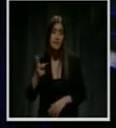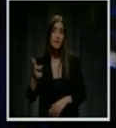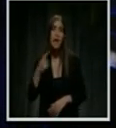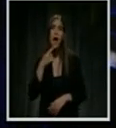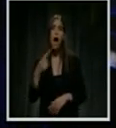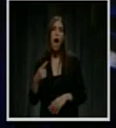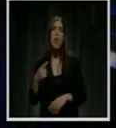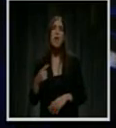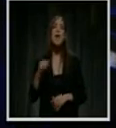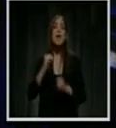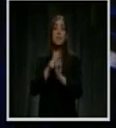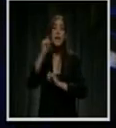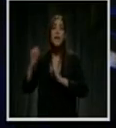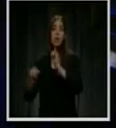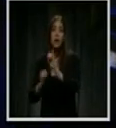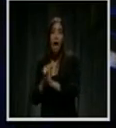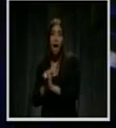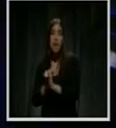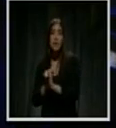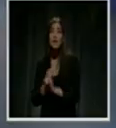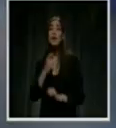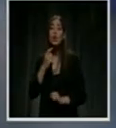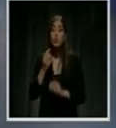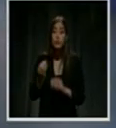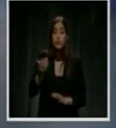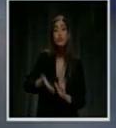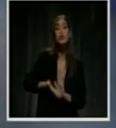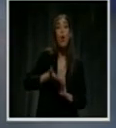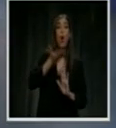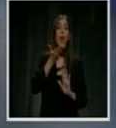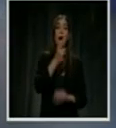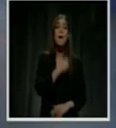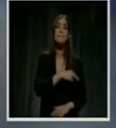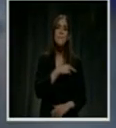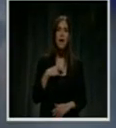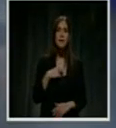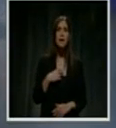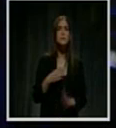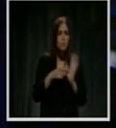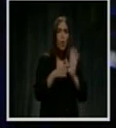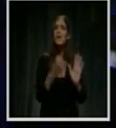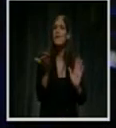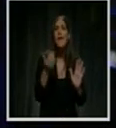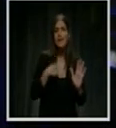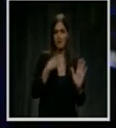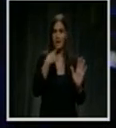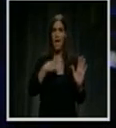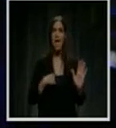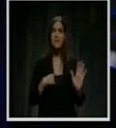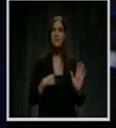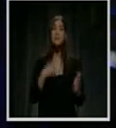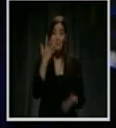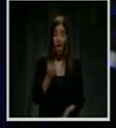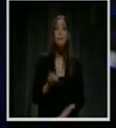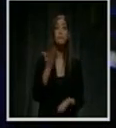internazzjonali taż-żejt jola f'Malta. Qiegħed on record. Qiegħed on record hemm konferenza stampa fejn issa l-poplu Malti jiġġudika